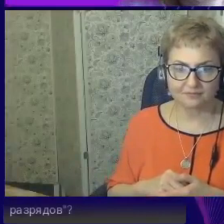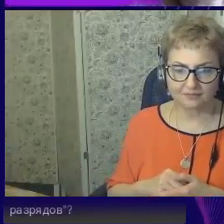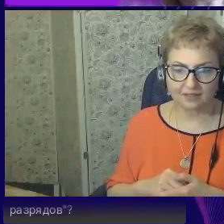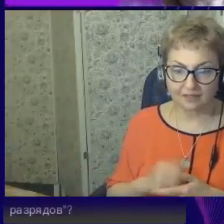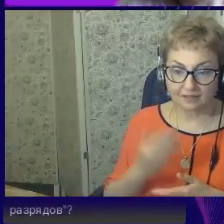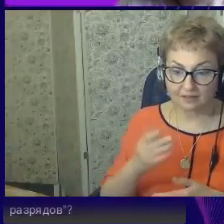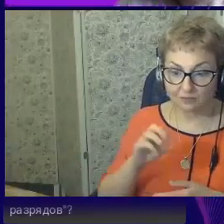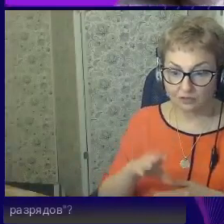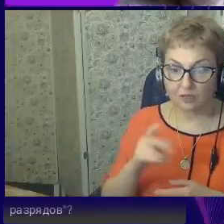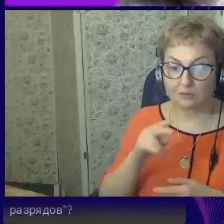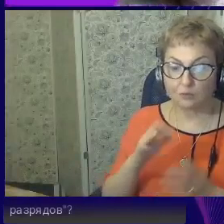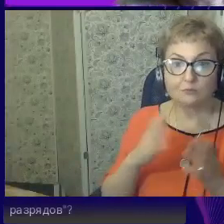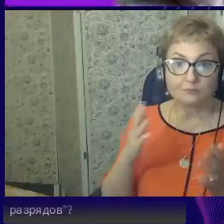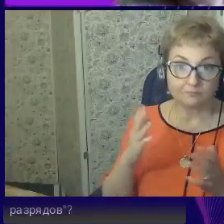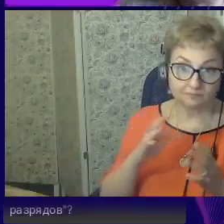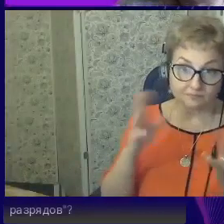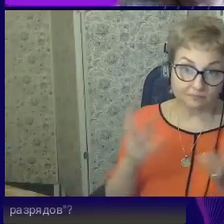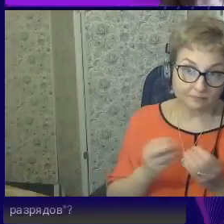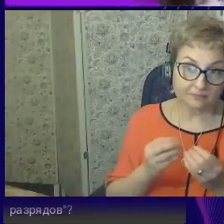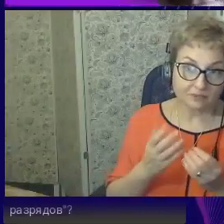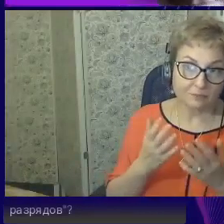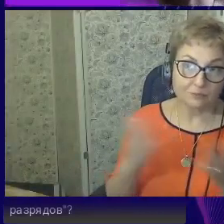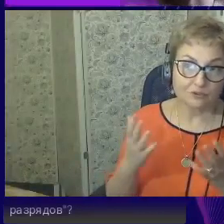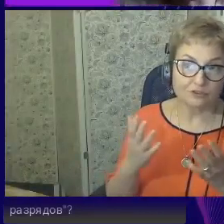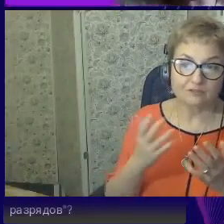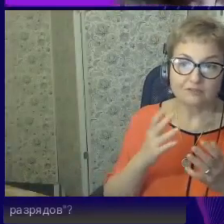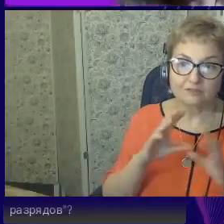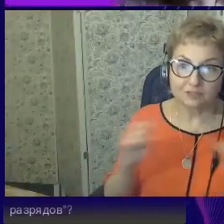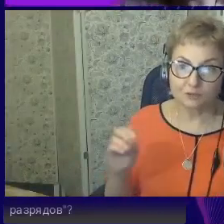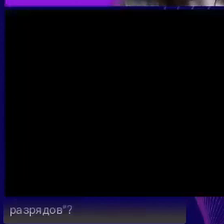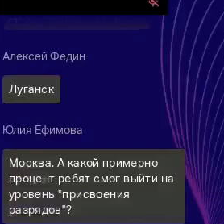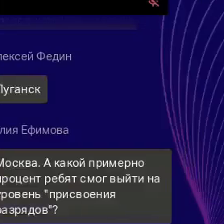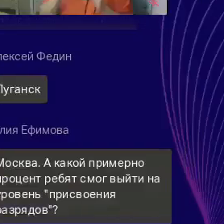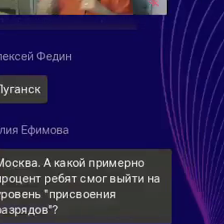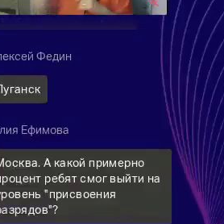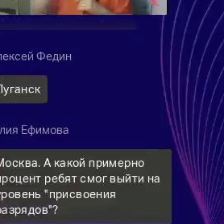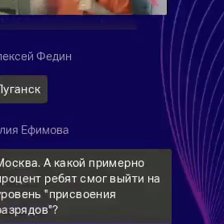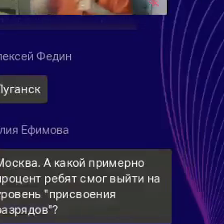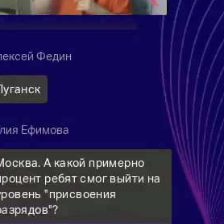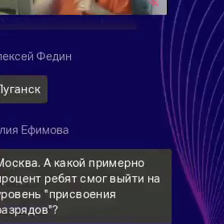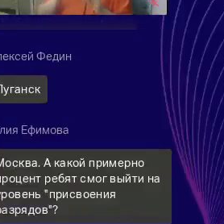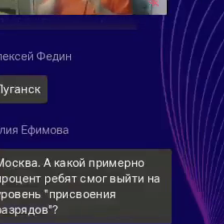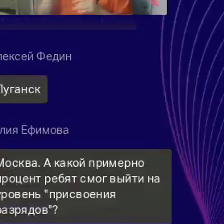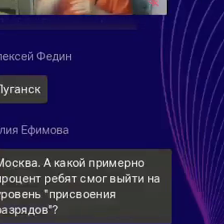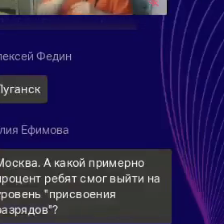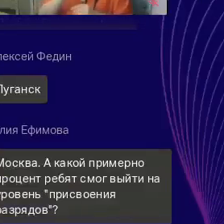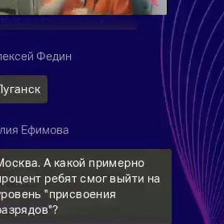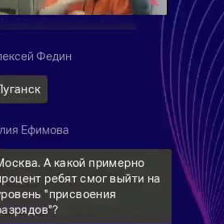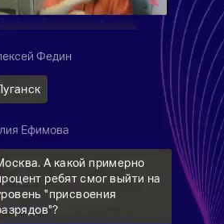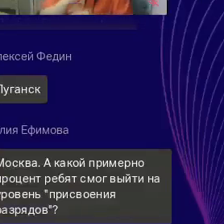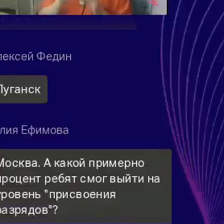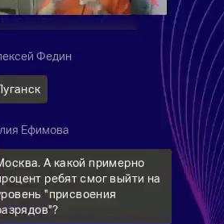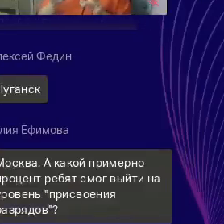Вот. По большому счету все. Я понимаю, что мне, конечно, не рассказать за 40 минут, сказать, вот,